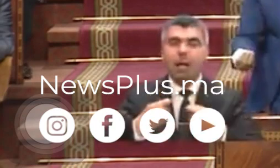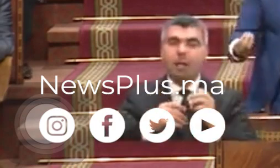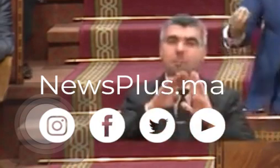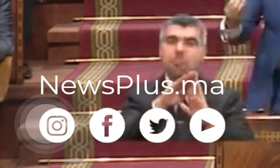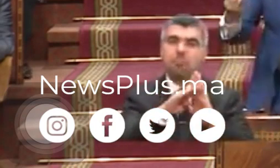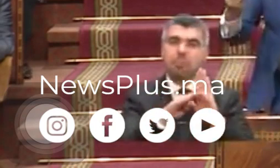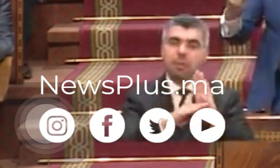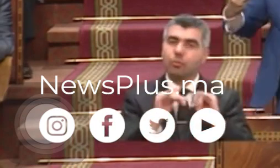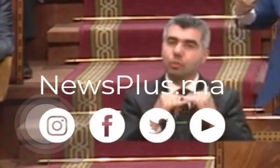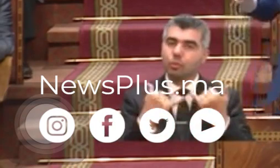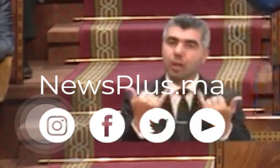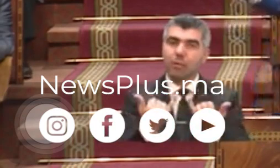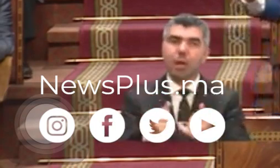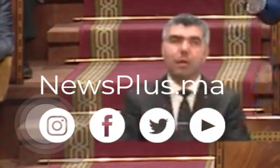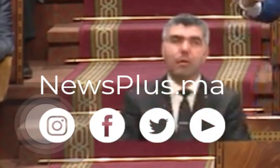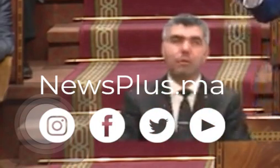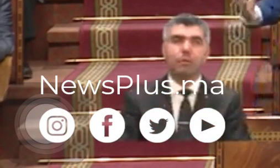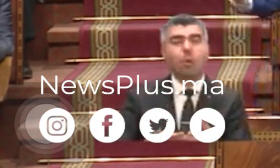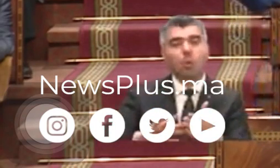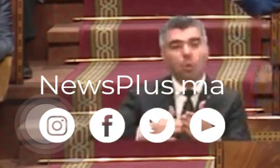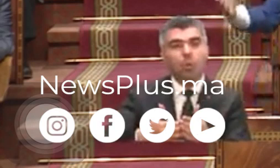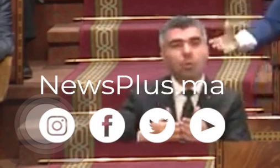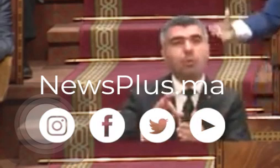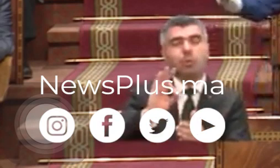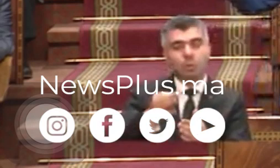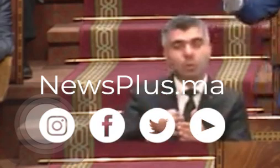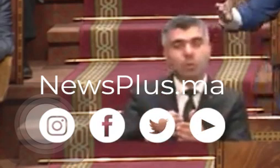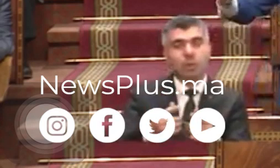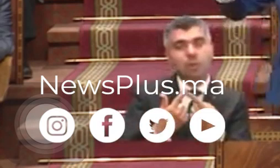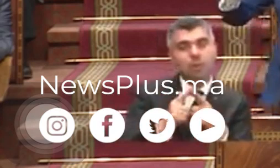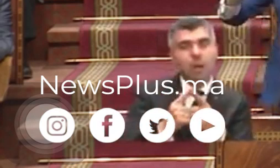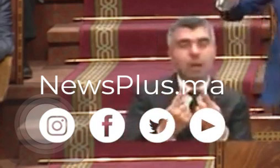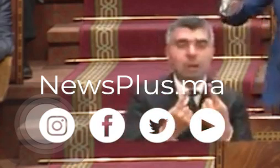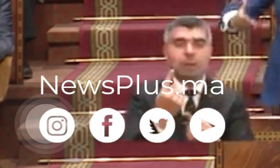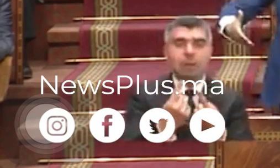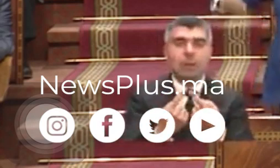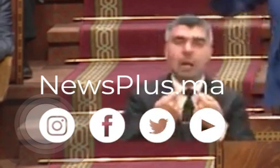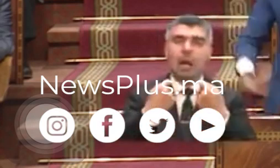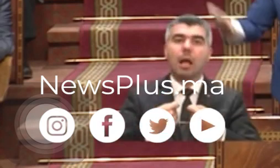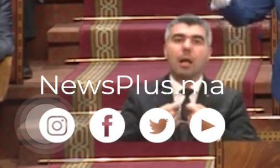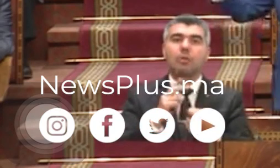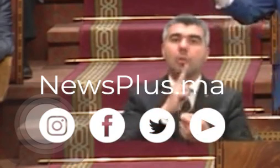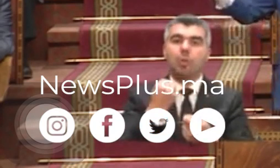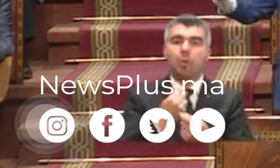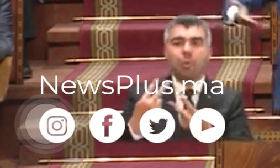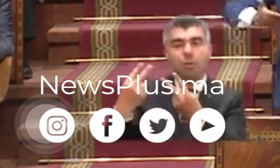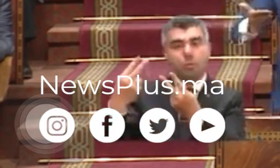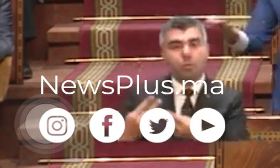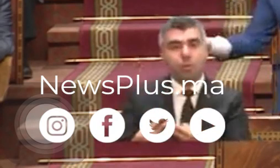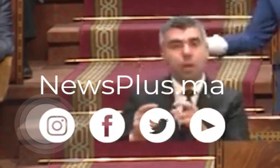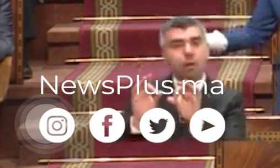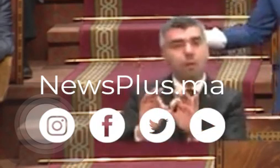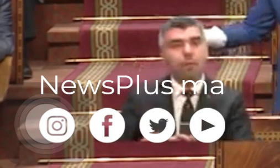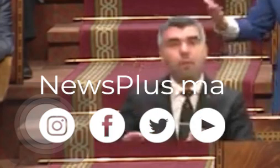ويجتمع، كلنا كنا غادي نوضوا نقولوا اللهم من هذا منكر، وكان الوزير رئيس الحكومه رفض انه يجي البرلمان، الحاله